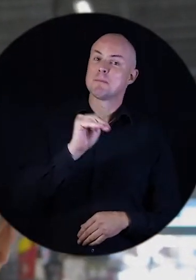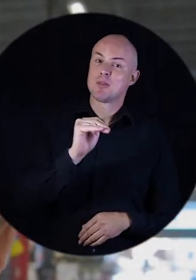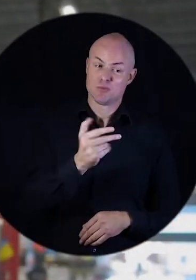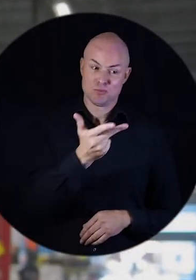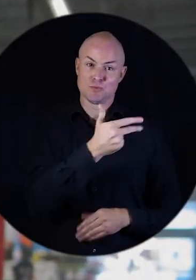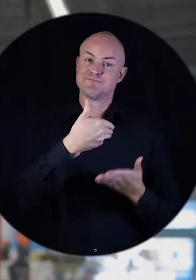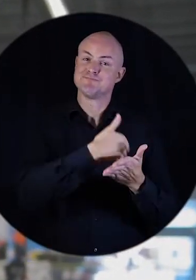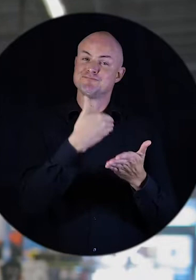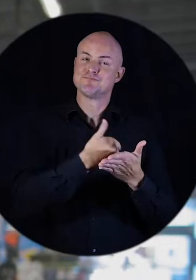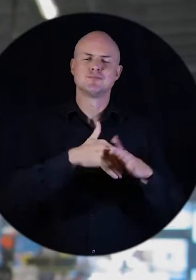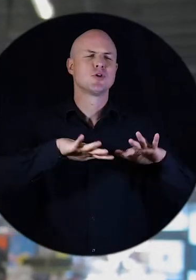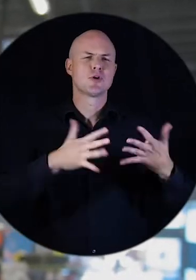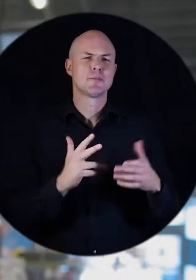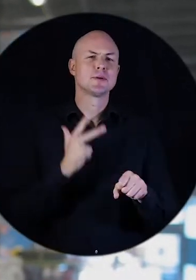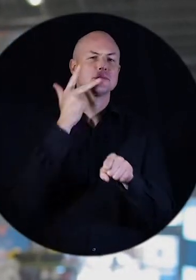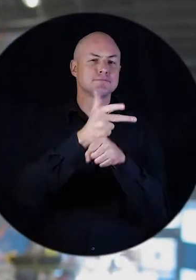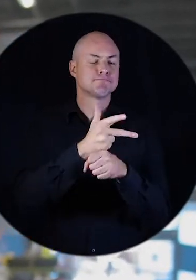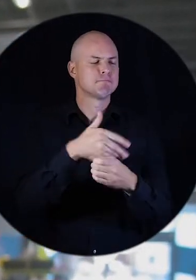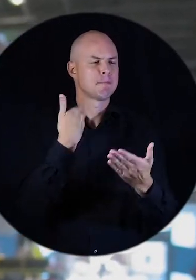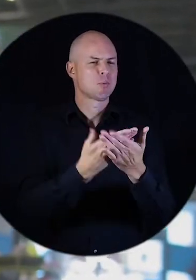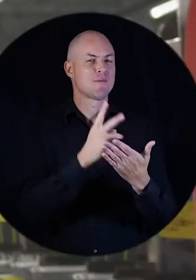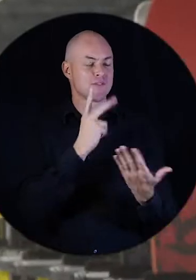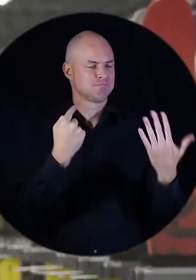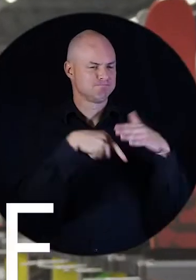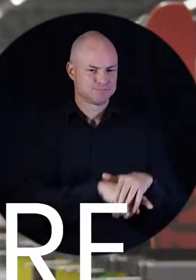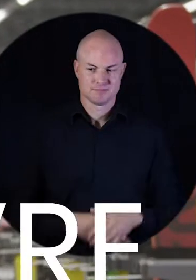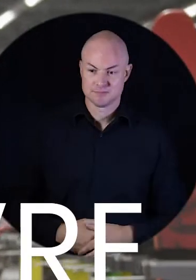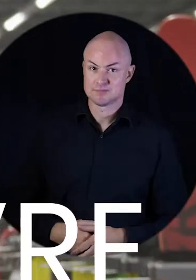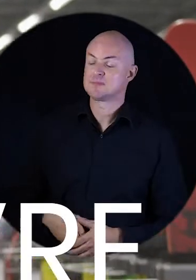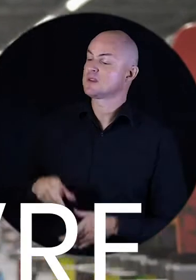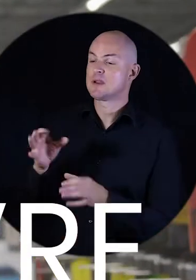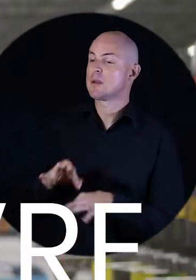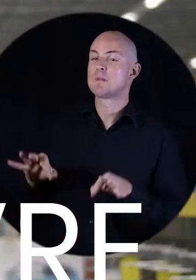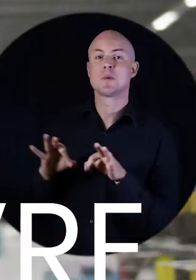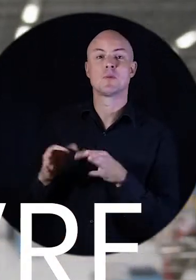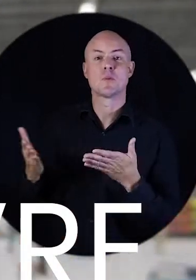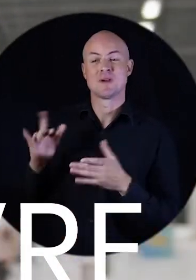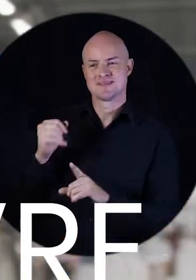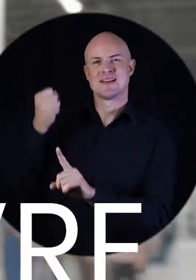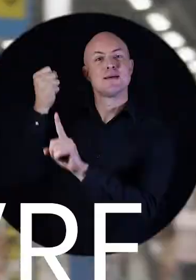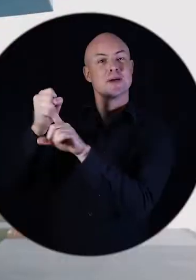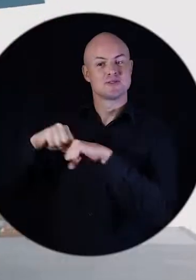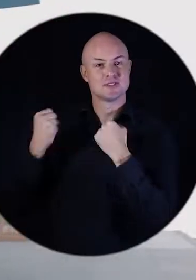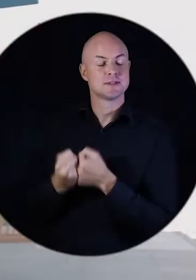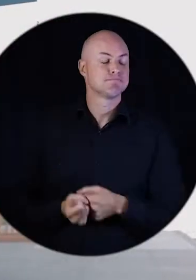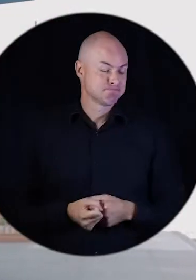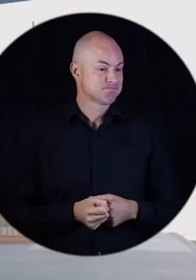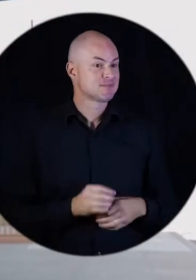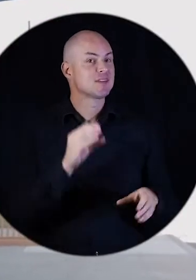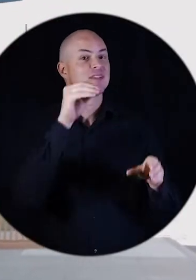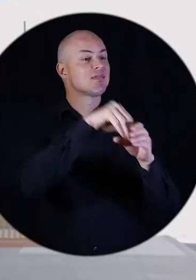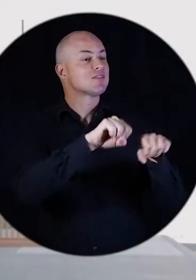et Manon nous racontent comment l'entreprise fait preuve d'inclusion. Qu'est-ce qui est vraiment important? C'est l'impact sociétal. Faire partie